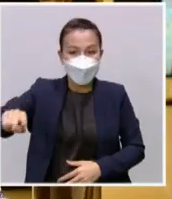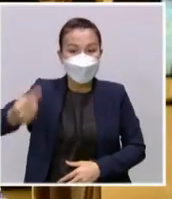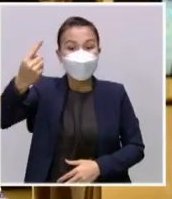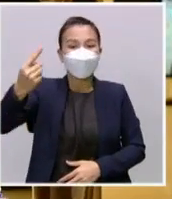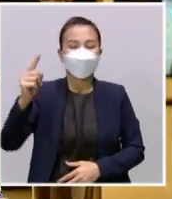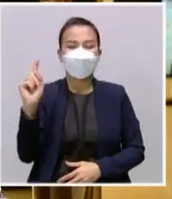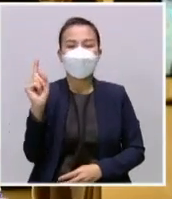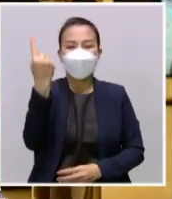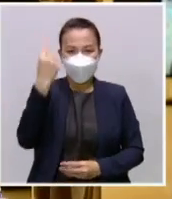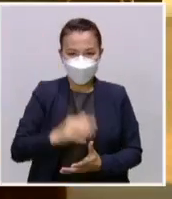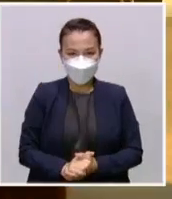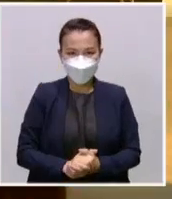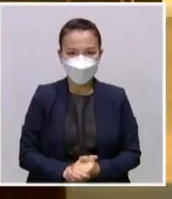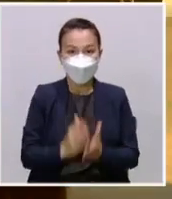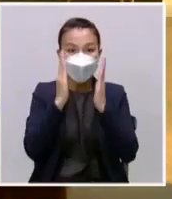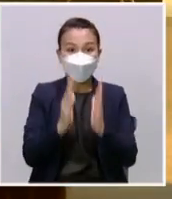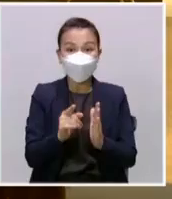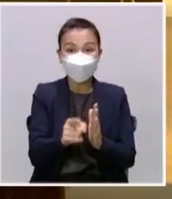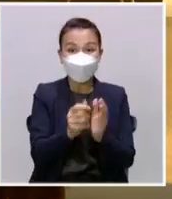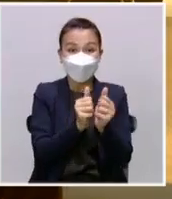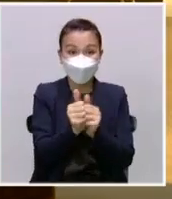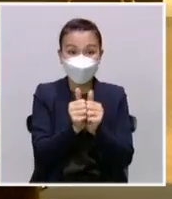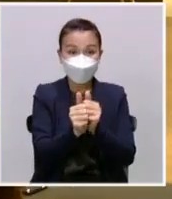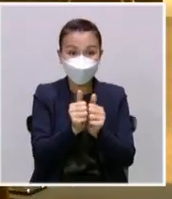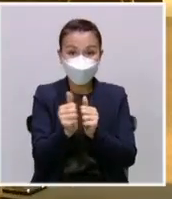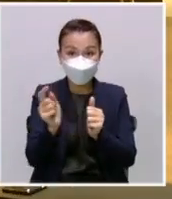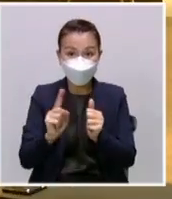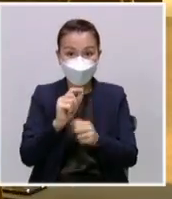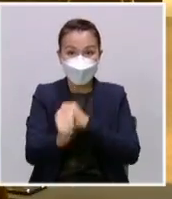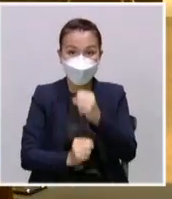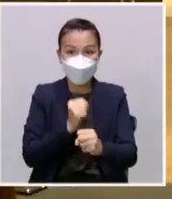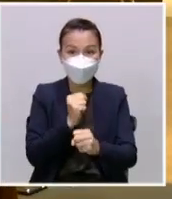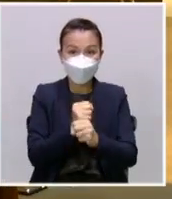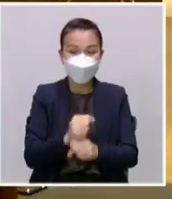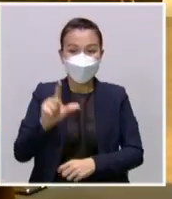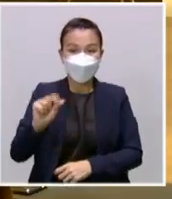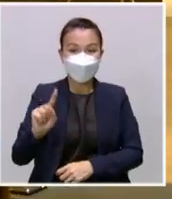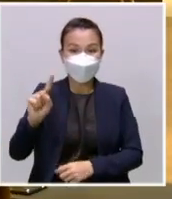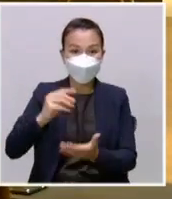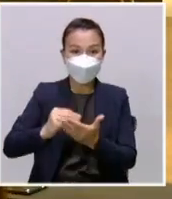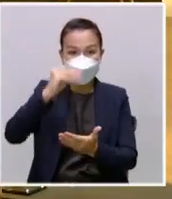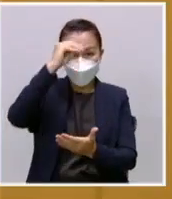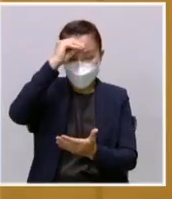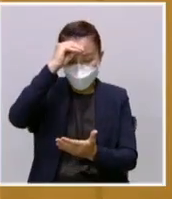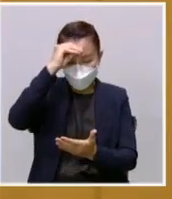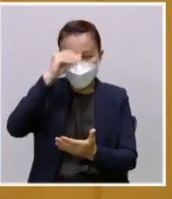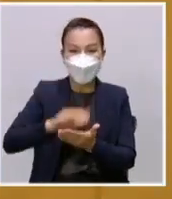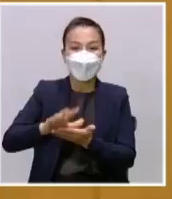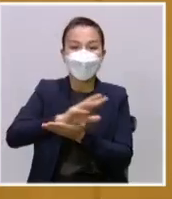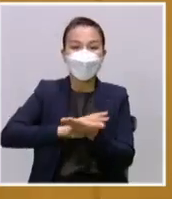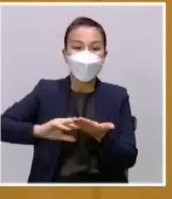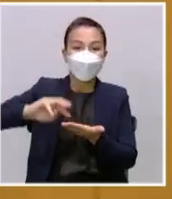กันขณะที่ผู้เข้าประกวดเฟิร์นพรณภาพันธ์วัย21ปีกำลังศึกษาชั้นปีที่3มหาวิทยาลัยศรีน